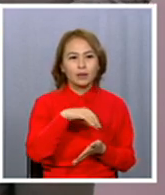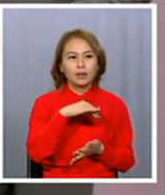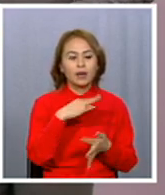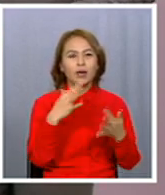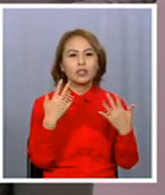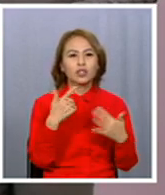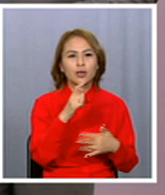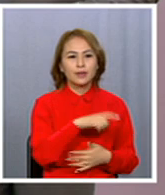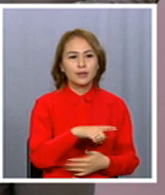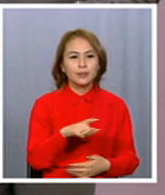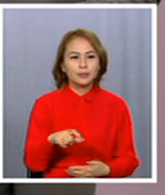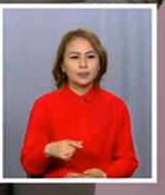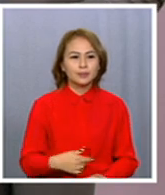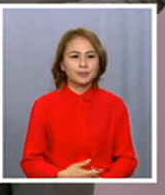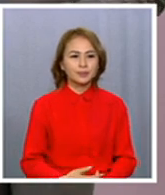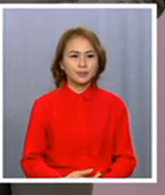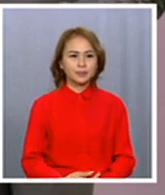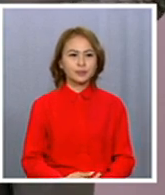адам?